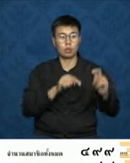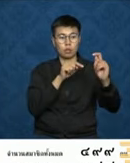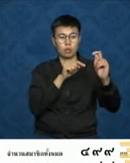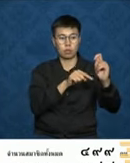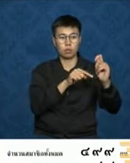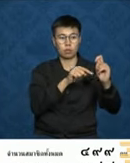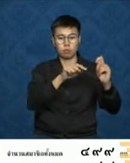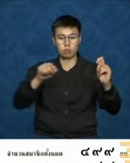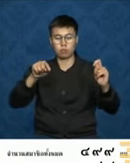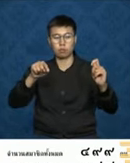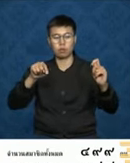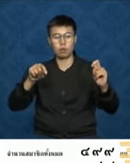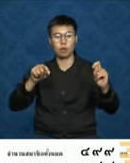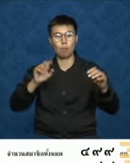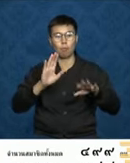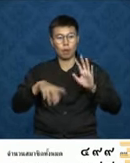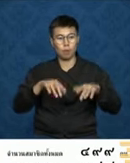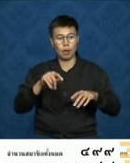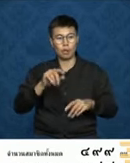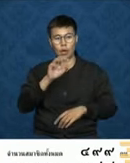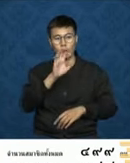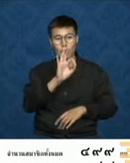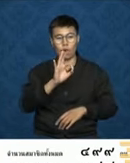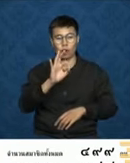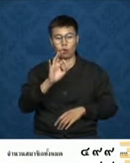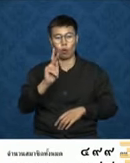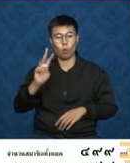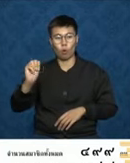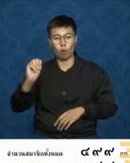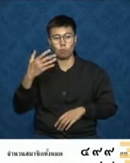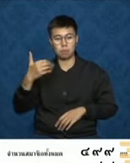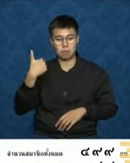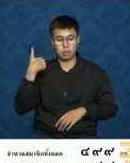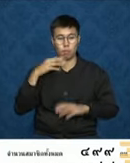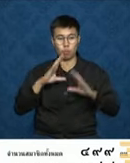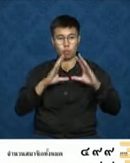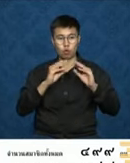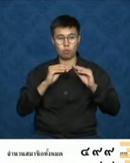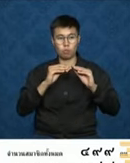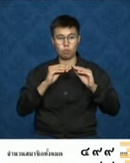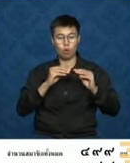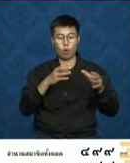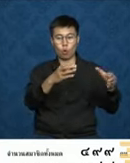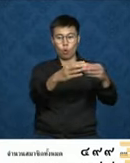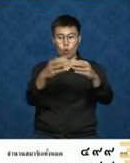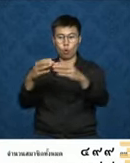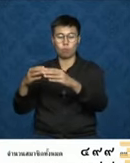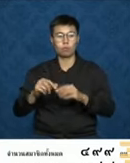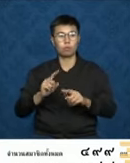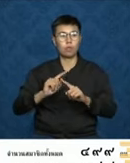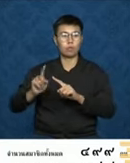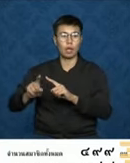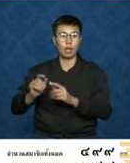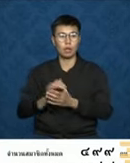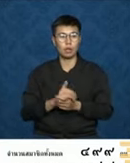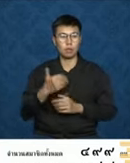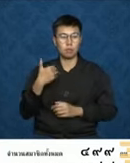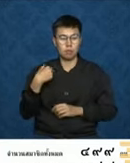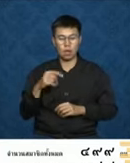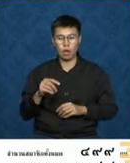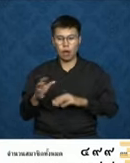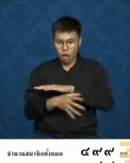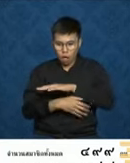ก็ 9กมครับก็ยังไม่ได้รับการแก้ไขครับไม่ว่าจะมีการประชุมกันจากหลายภาคส่วนแล้วก็ยังแก้ไขไม่ได้ครับจากการลักรอบขโมยสาย